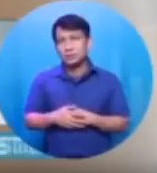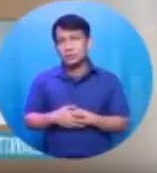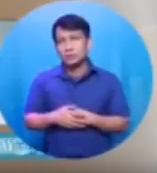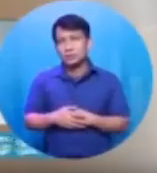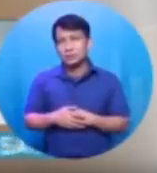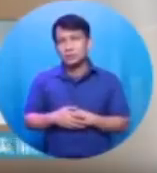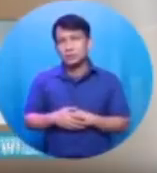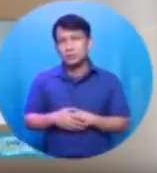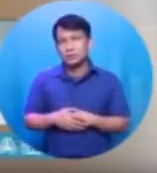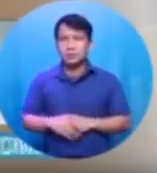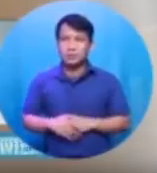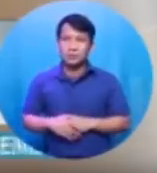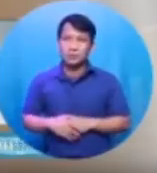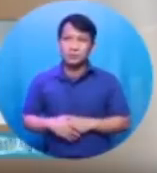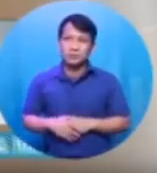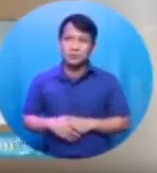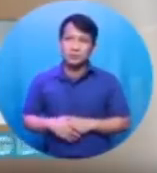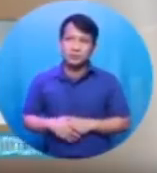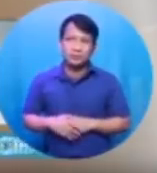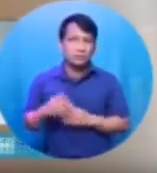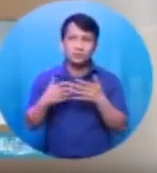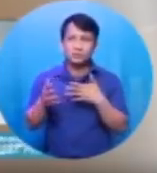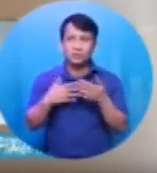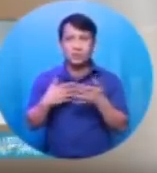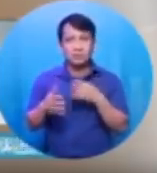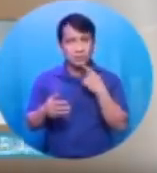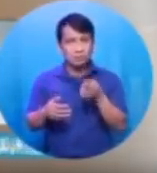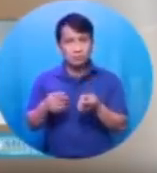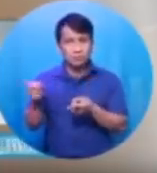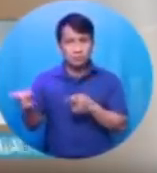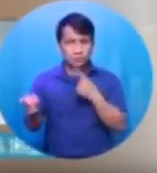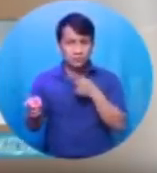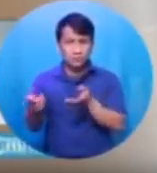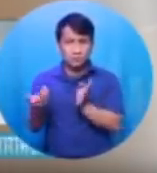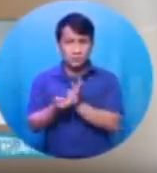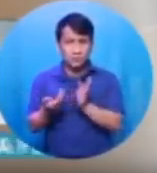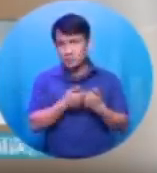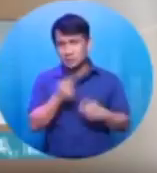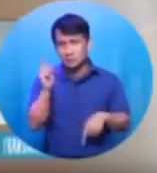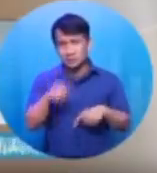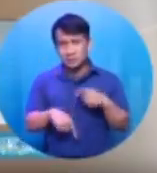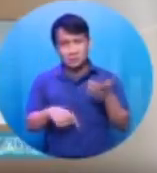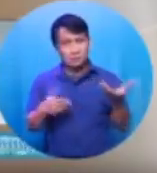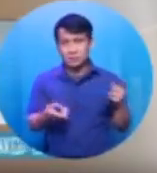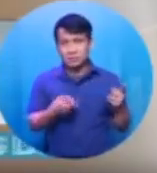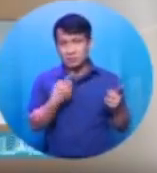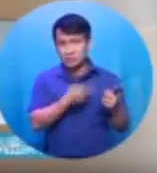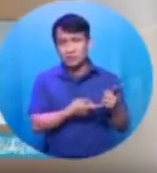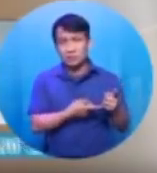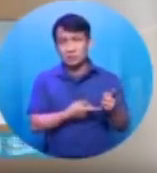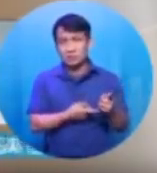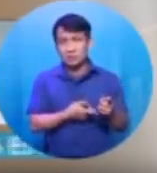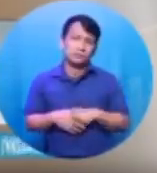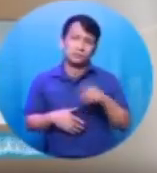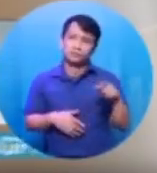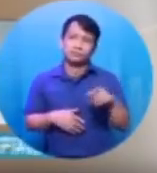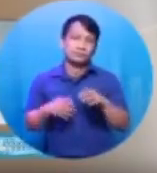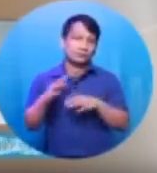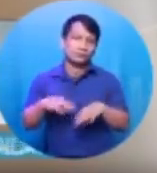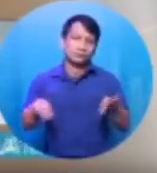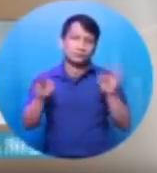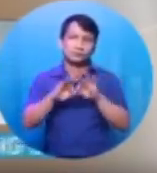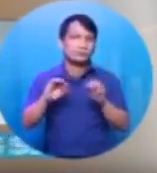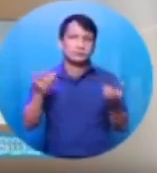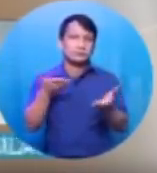birth certificate sa bata na yun. Ma'am, regardless, kasi hindi ka naman kaano-ano, hindi ka naman asawa, hindi ka naman biological mother. Wala ka